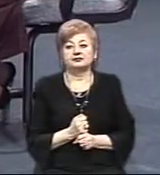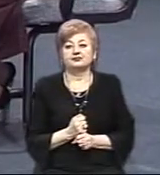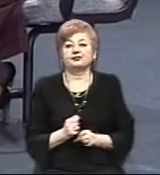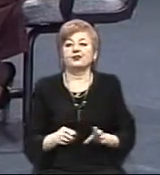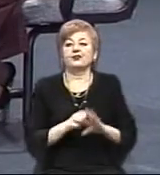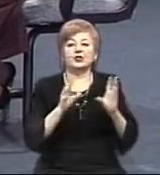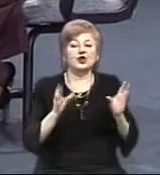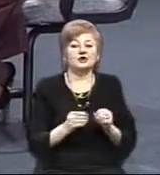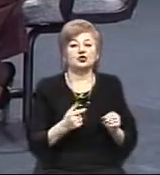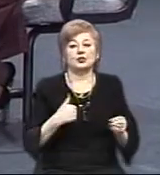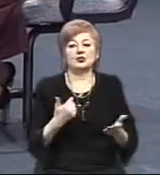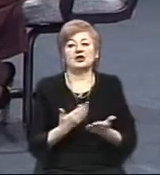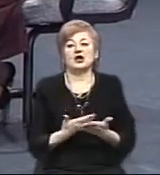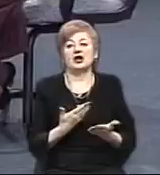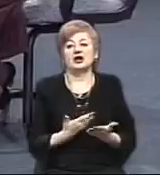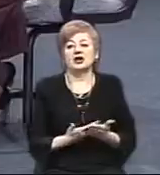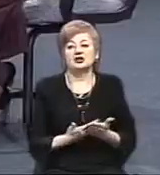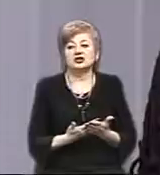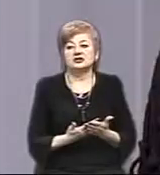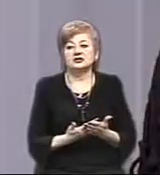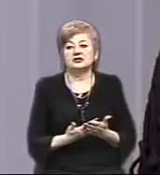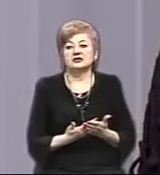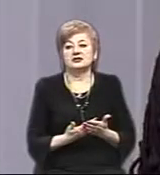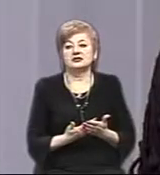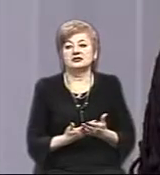Взагалі, мені здається, що